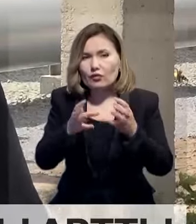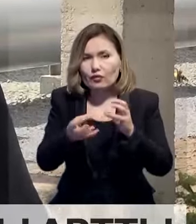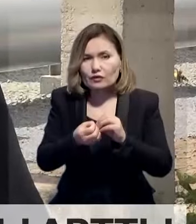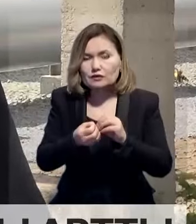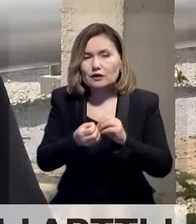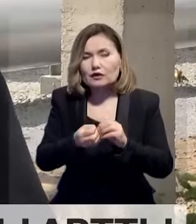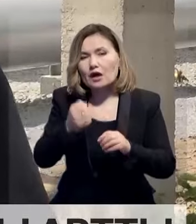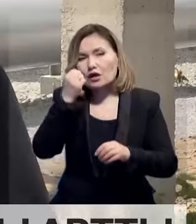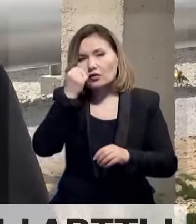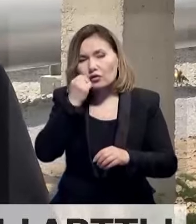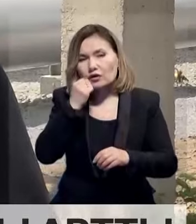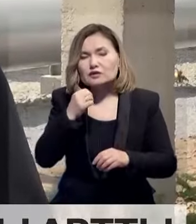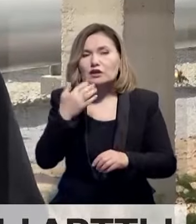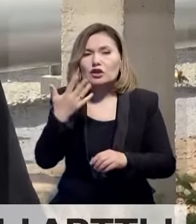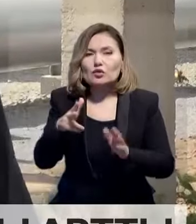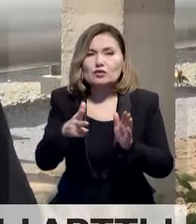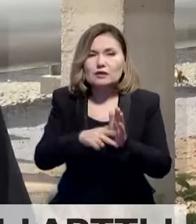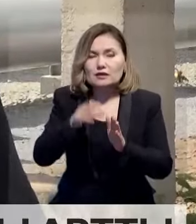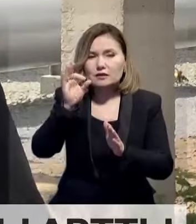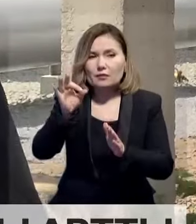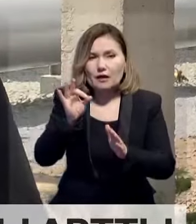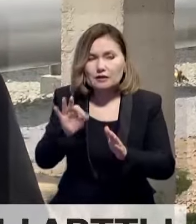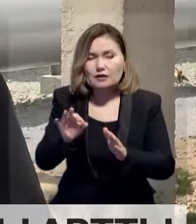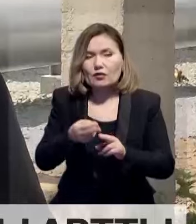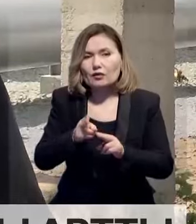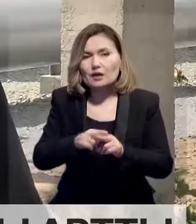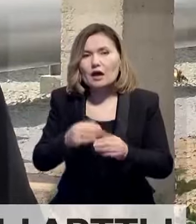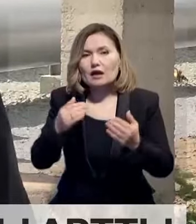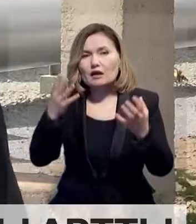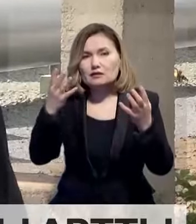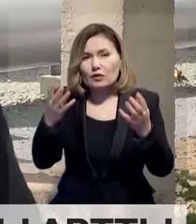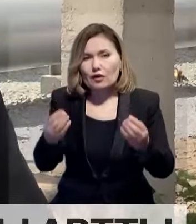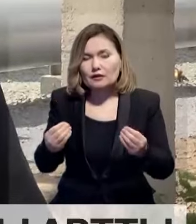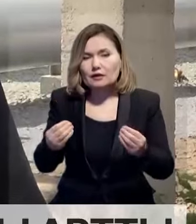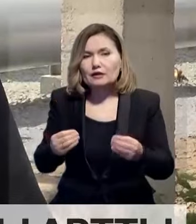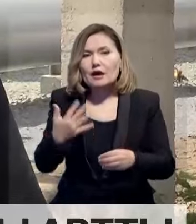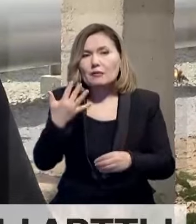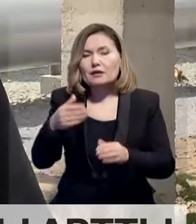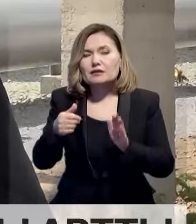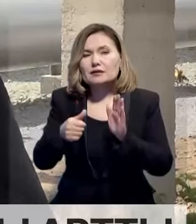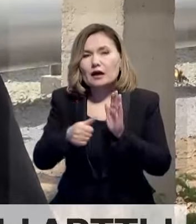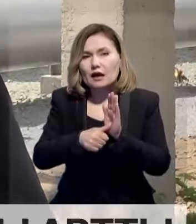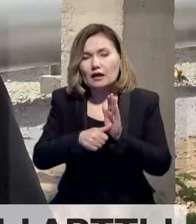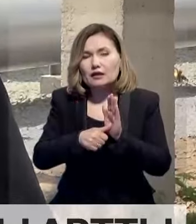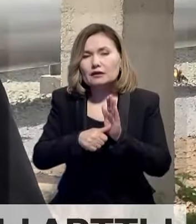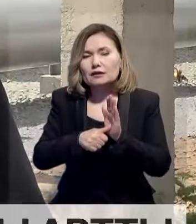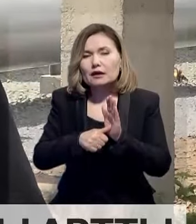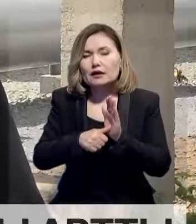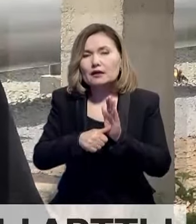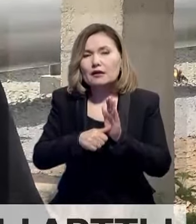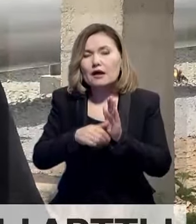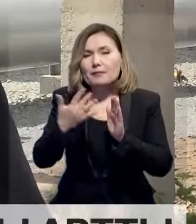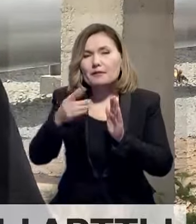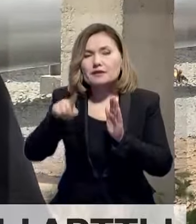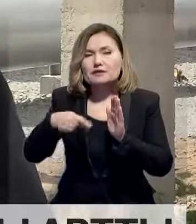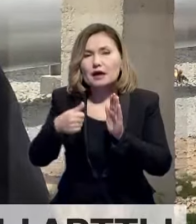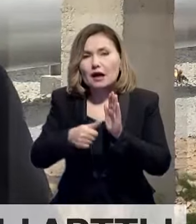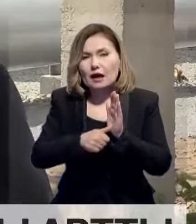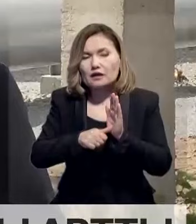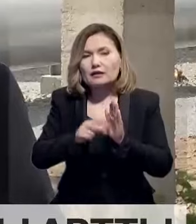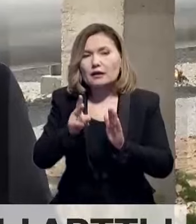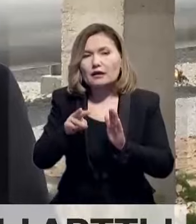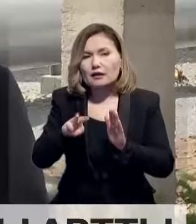Тозығы 58% жатады. Бірақ та бұған қарамастан қазір уақытта біз 5-6 километрге жобалау сметалық құжаттамалар